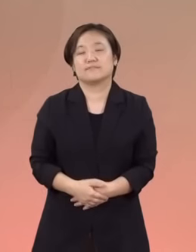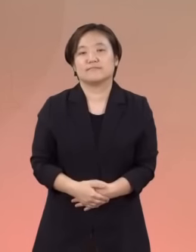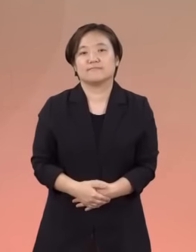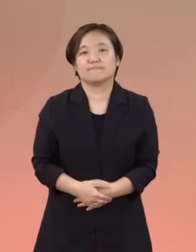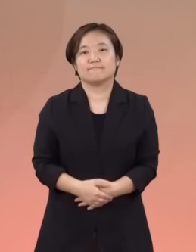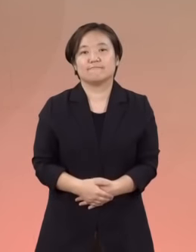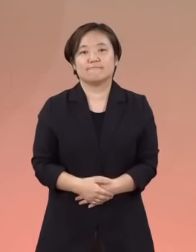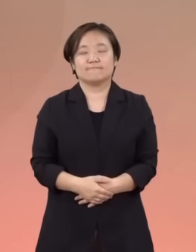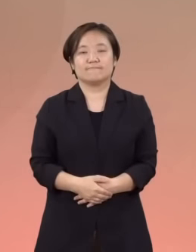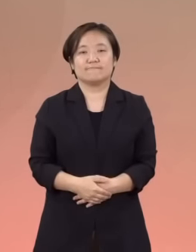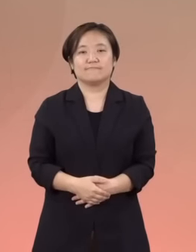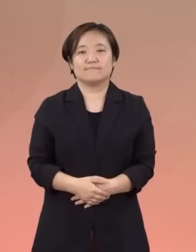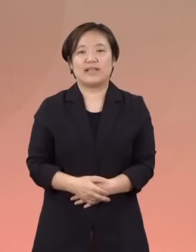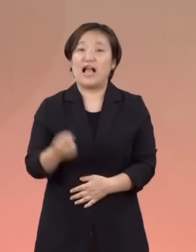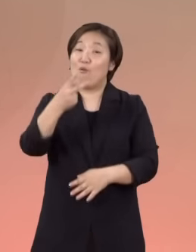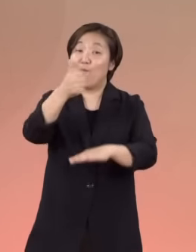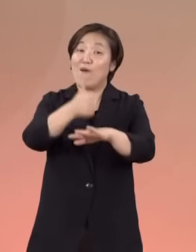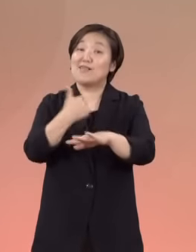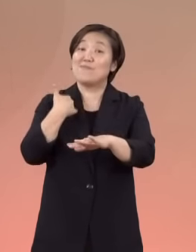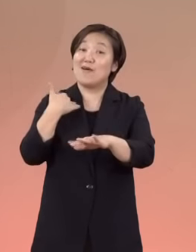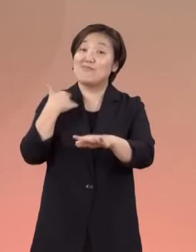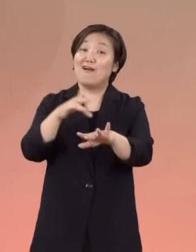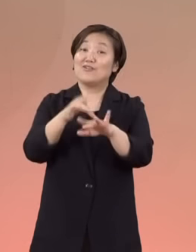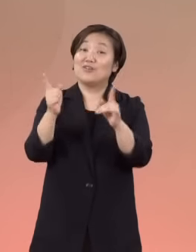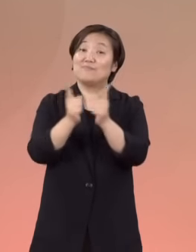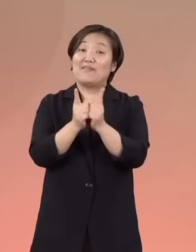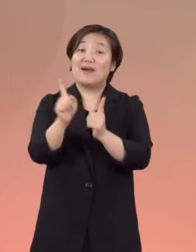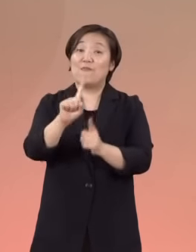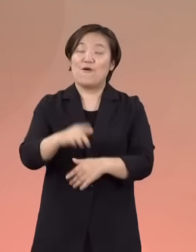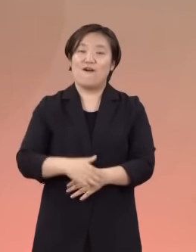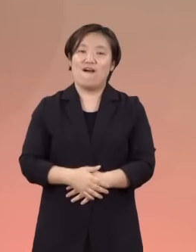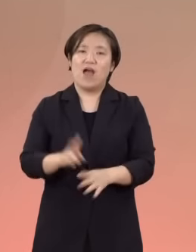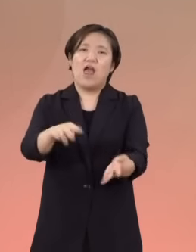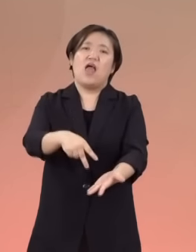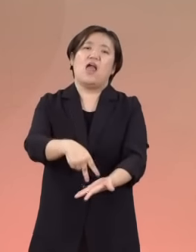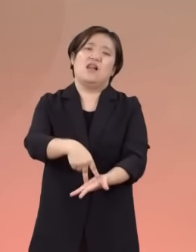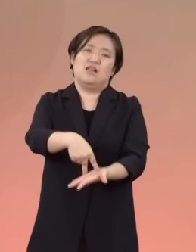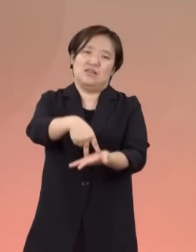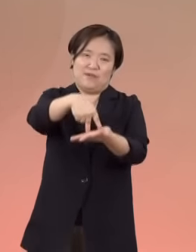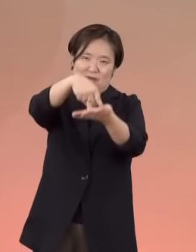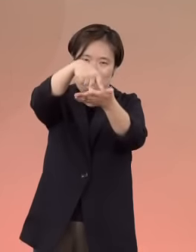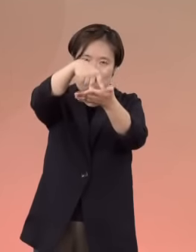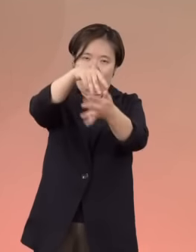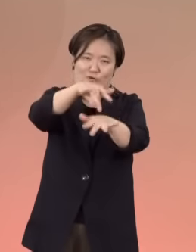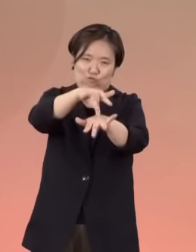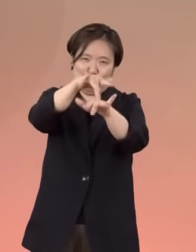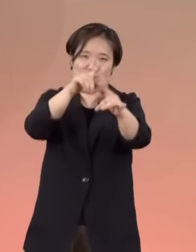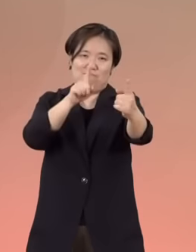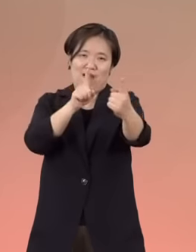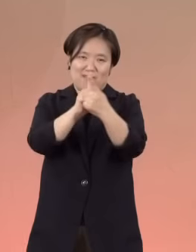그리고 마지막이 바로 엘리베이터 영가를 목격한